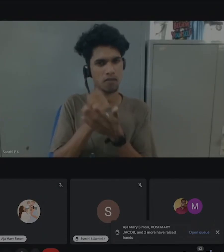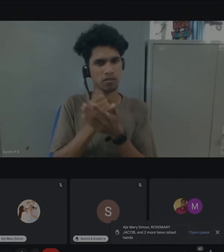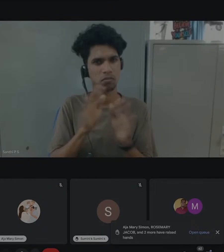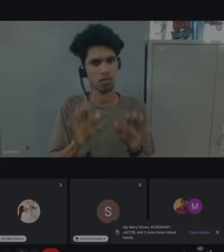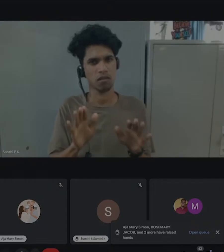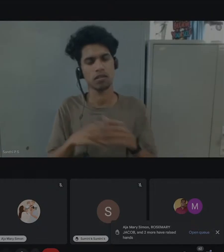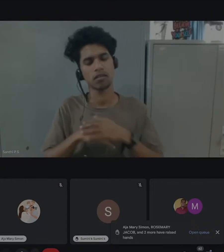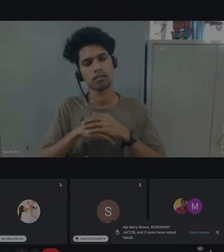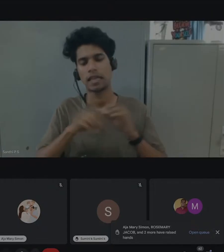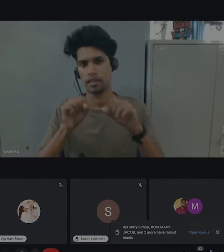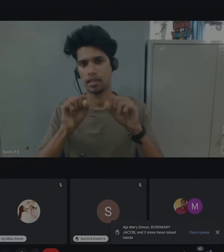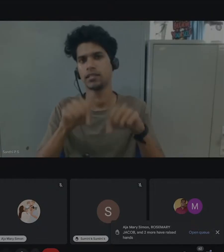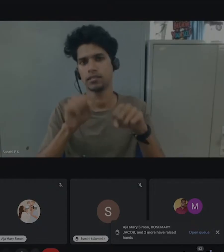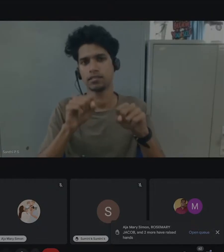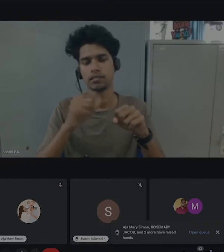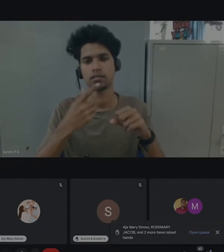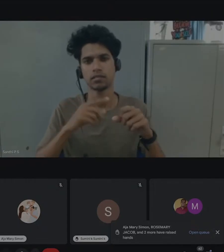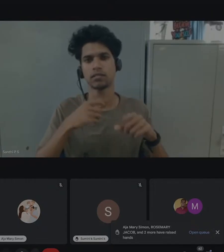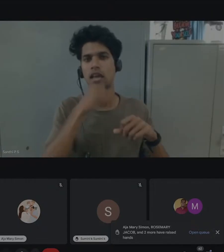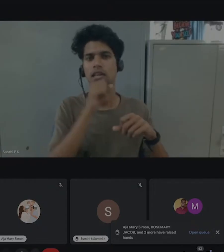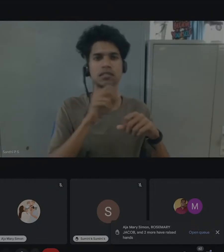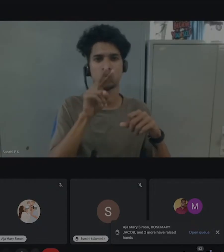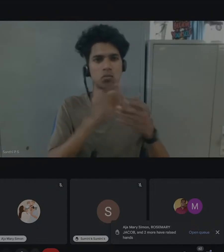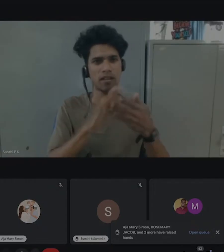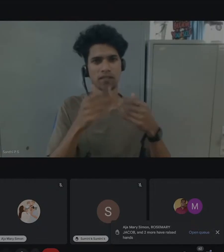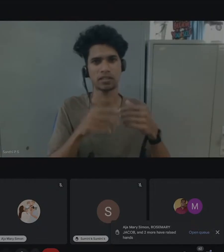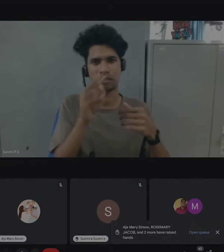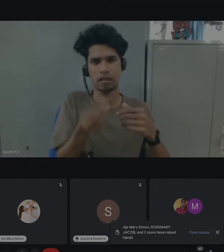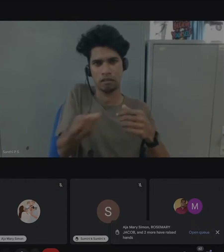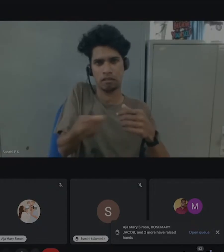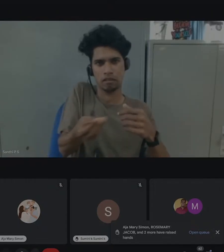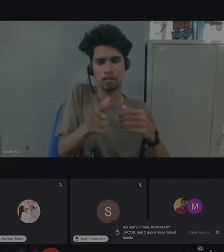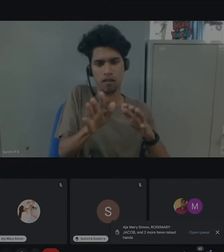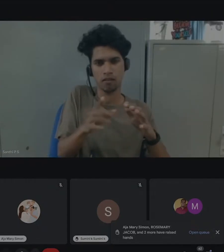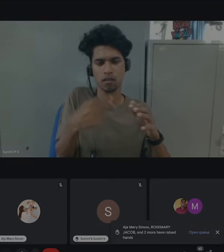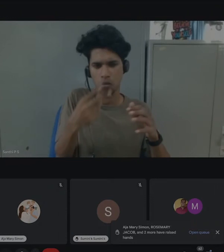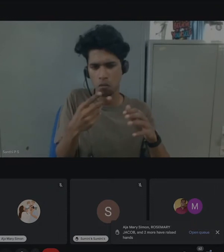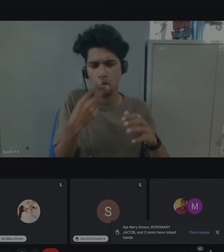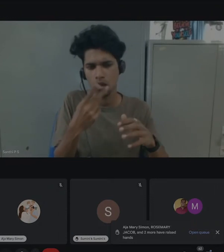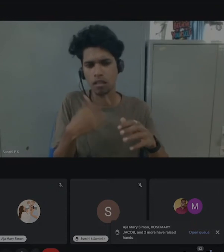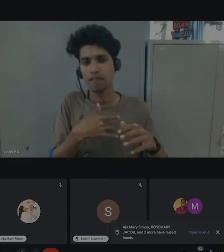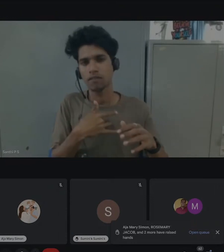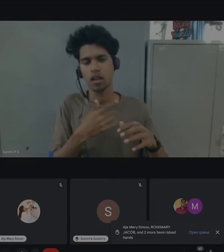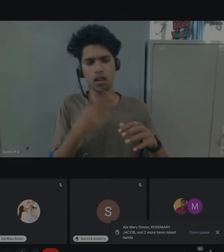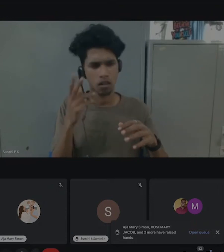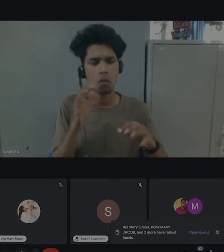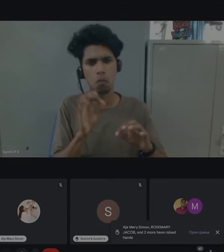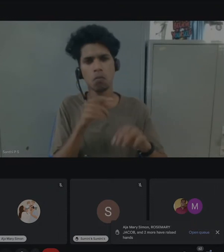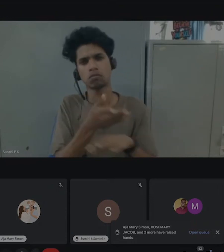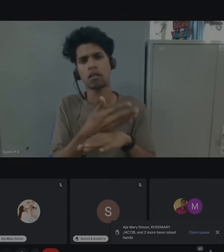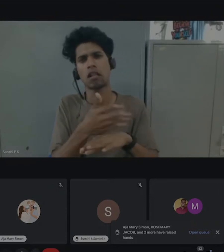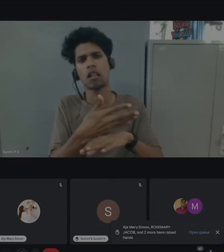തീർച്ചയായിട്ടും സ്പീച്ച് തെറപ്പിസ്റ്റിനെ കാണിക്കണം. 2.25 വയസ്സായി, അപ്പൊ കുഞ്ഞിന് ചെറിയൊരു ഡിലേ ഉള്ളതായിട്ടാണ് എനിക്ക് കേട്ടിട്ട് തോന്നുന്നത്. അപ്പൊ തീർച്ചയായിട്ടും സ്പീച്ച്